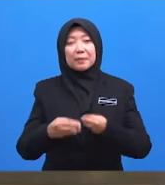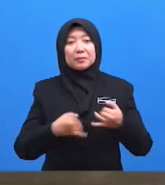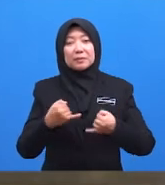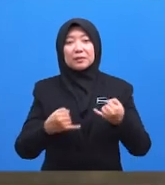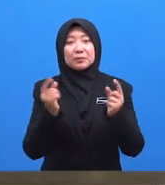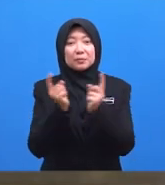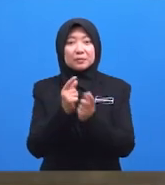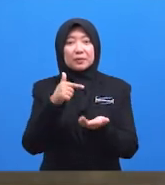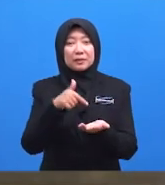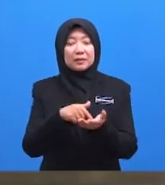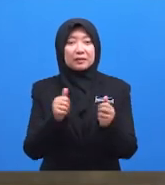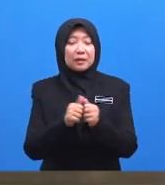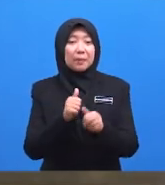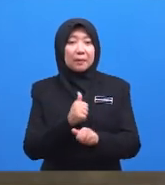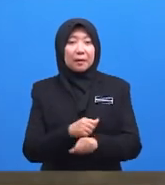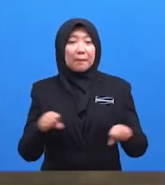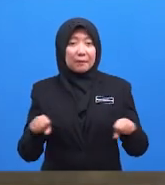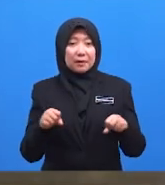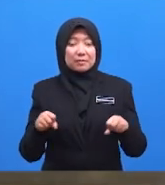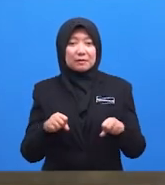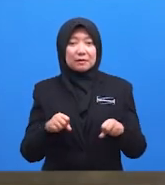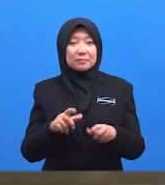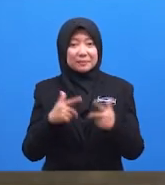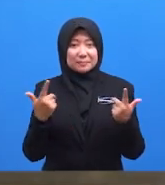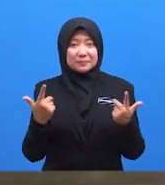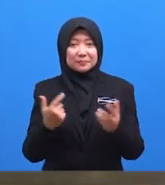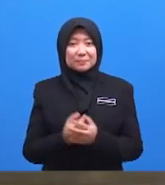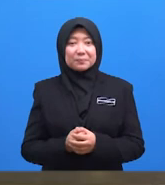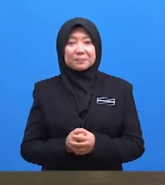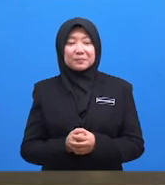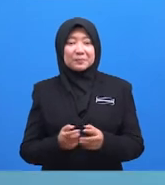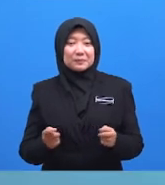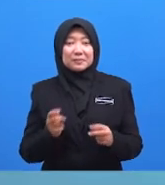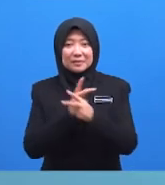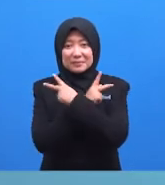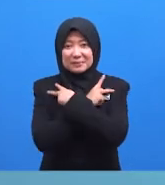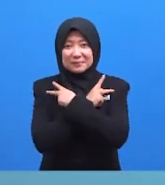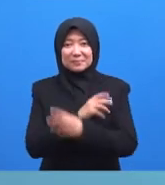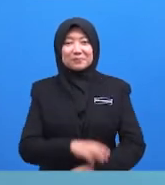jaya. Jumpa lagi dengan amali memasak yang akan datang. Terima kasih.